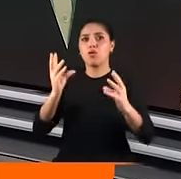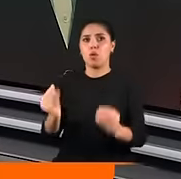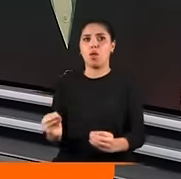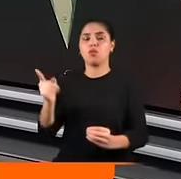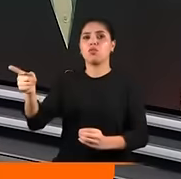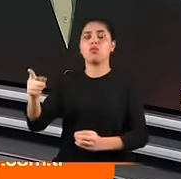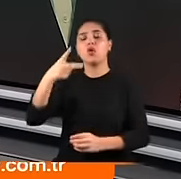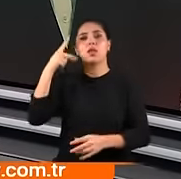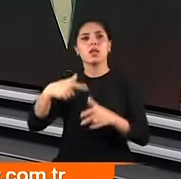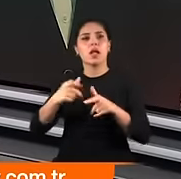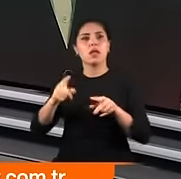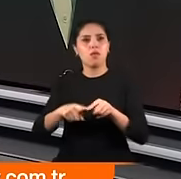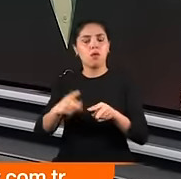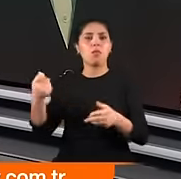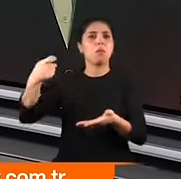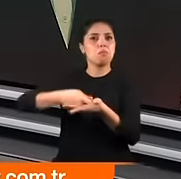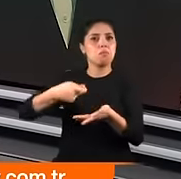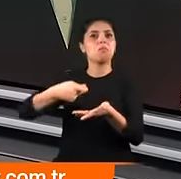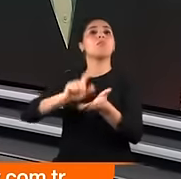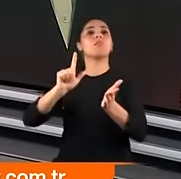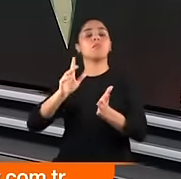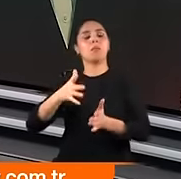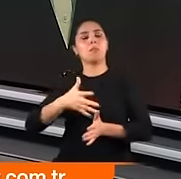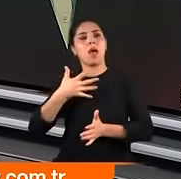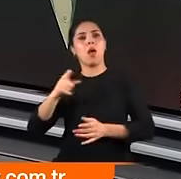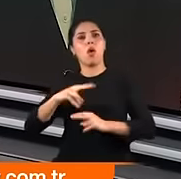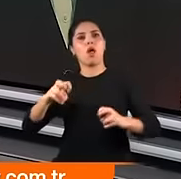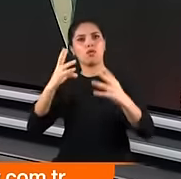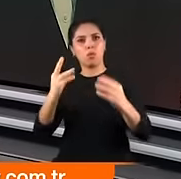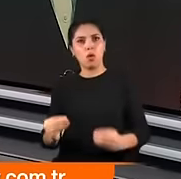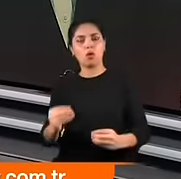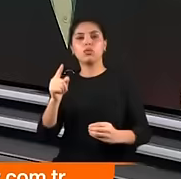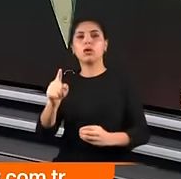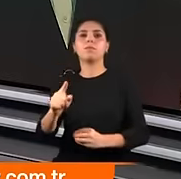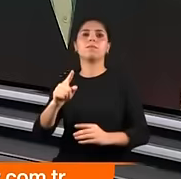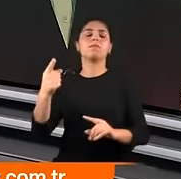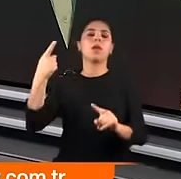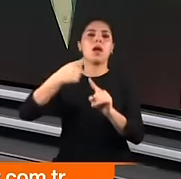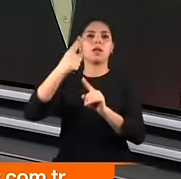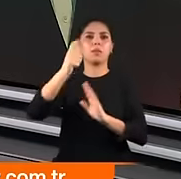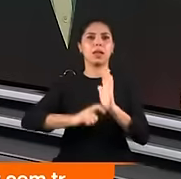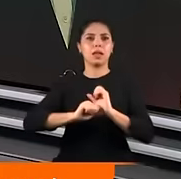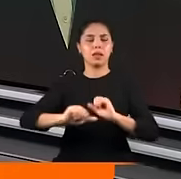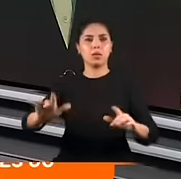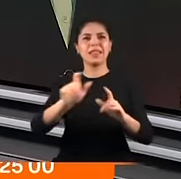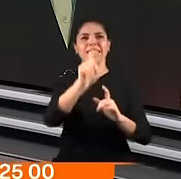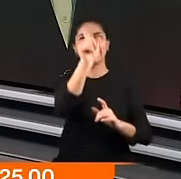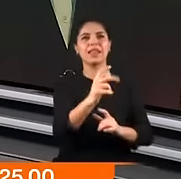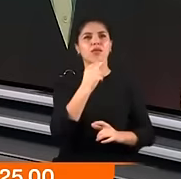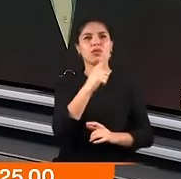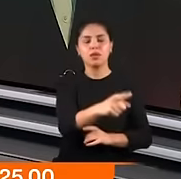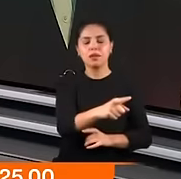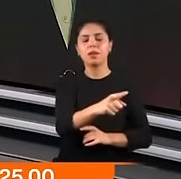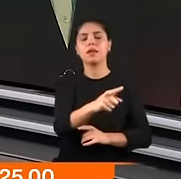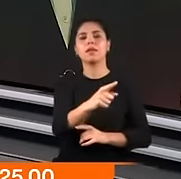yatırıp yatırmadığı tespit edilecek ve bir ayrıntı daha konuyla bağlantılı bir de liste yayınlandı. Erzan'ın aralarında Terim çiftinin